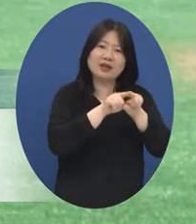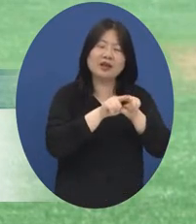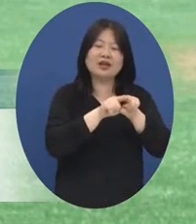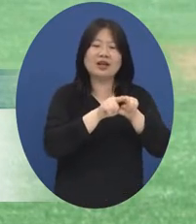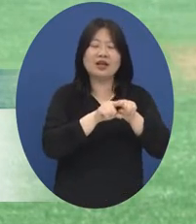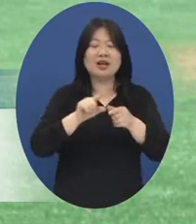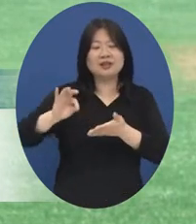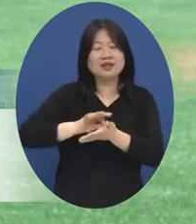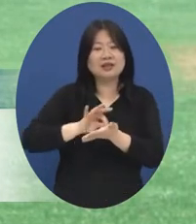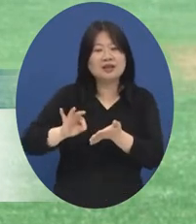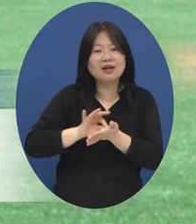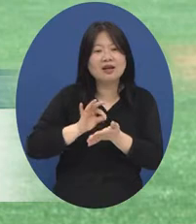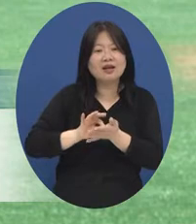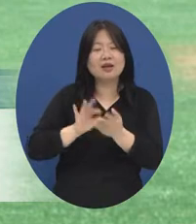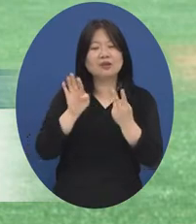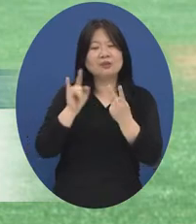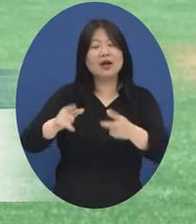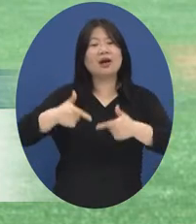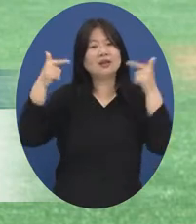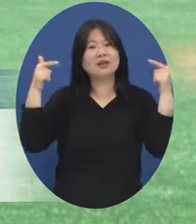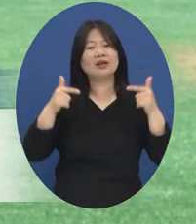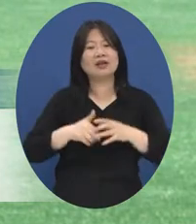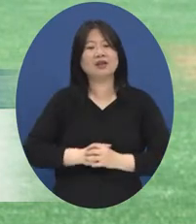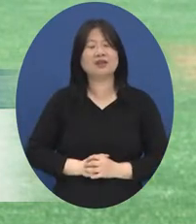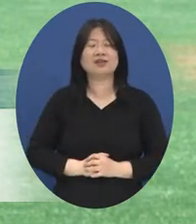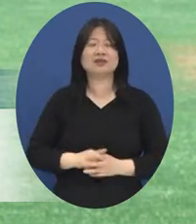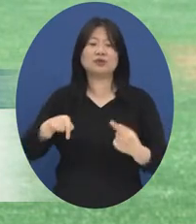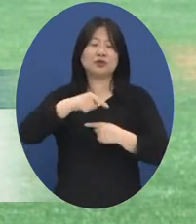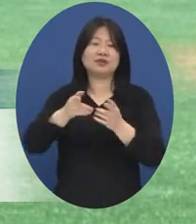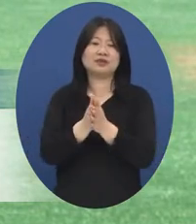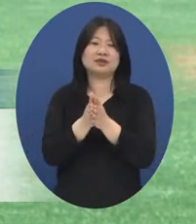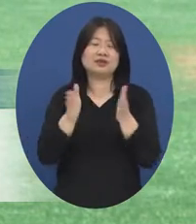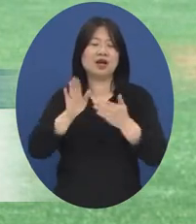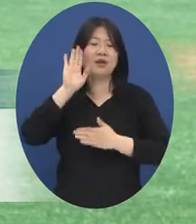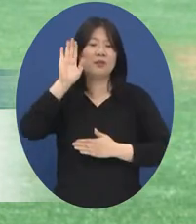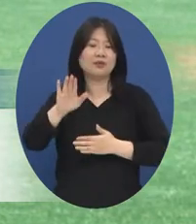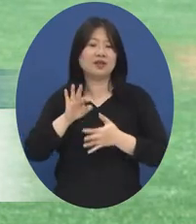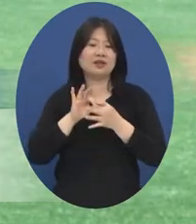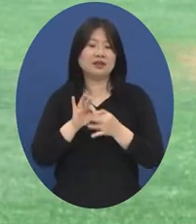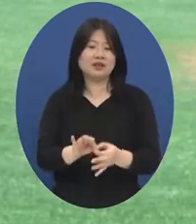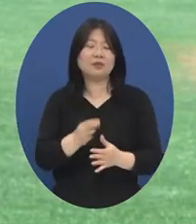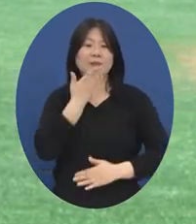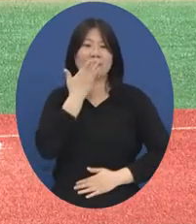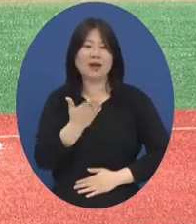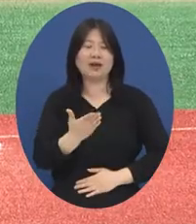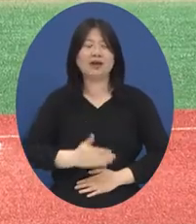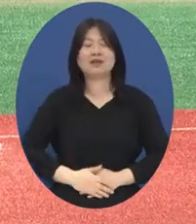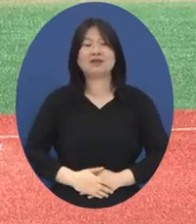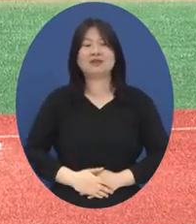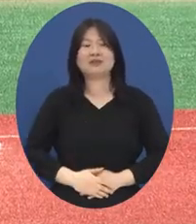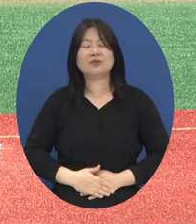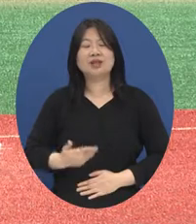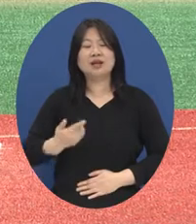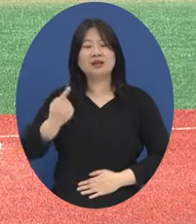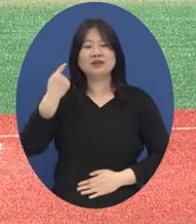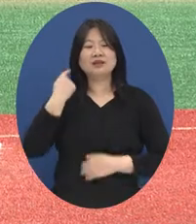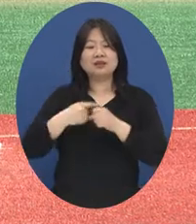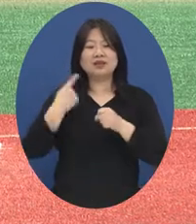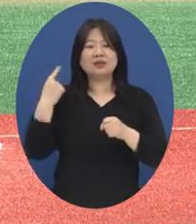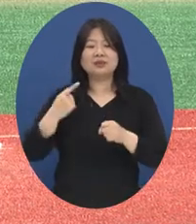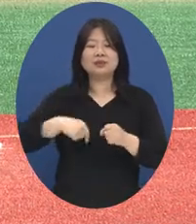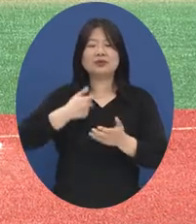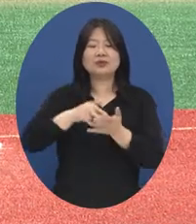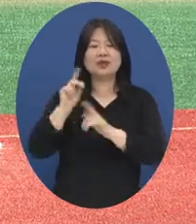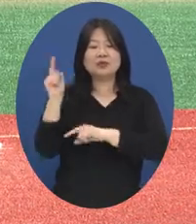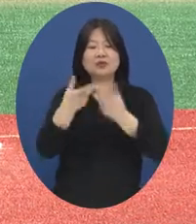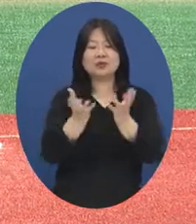이제 예산 2배를 확대하고 운영하게 되었습니다. 그리고 앞으로도 계속 추진해 나갈 계획입니다. 지난해 독립야구단